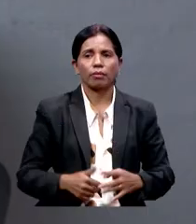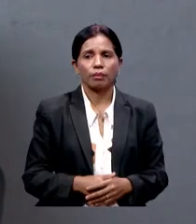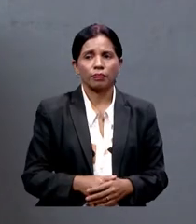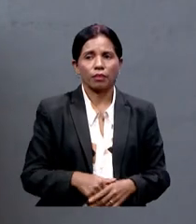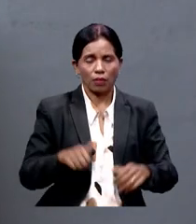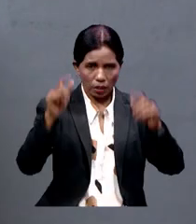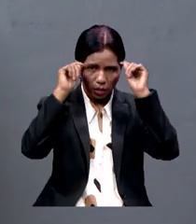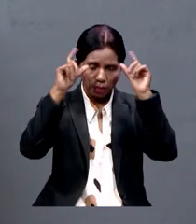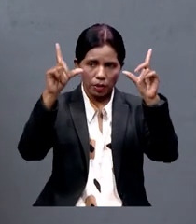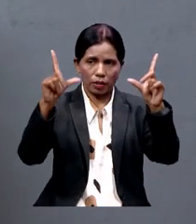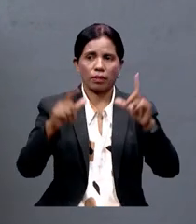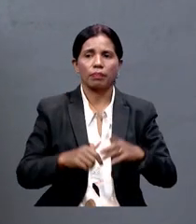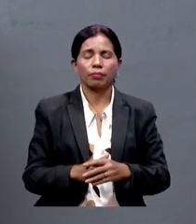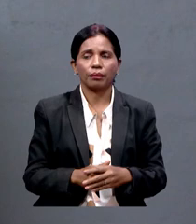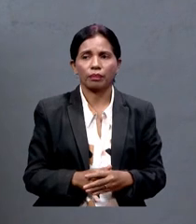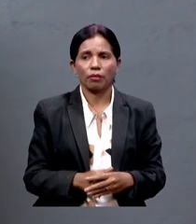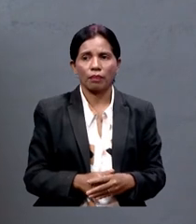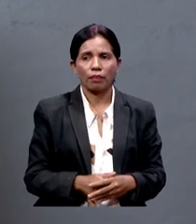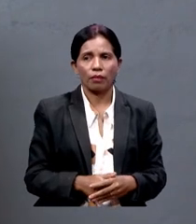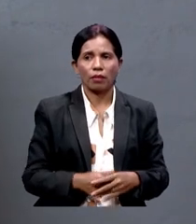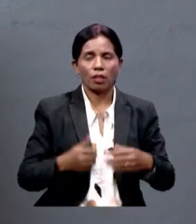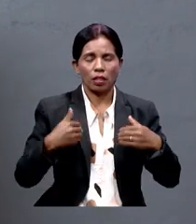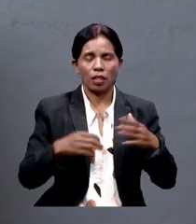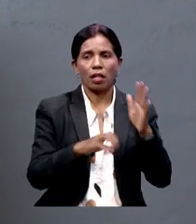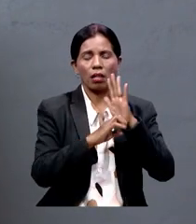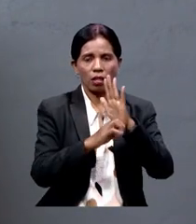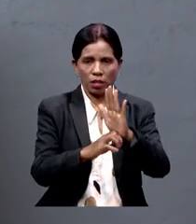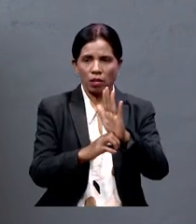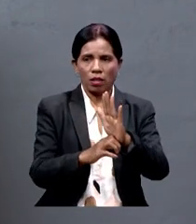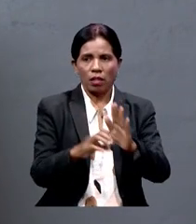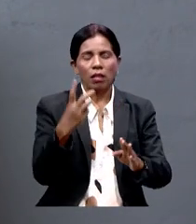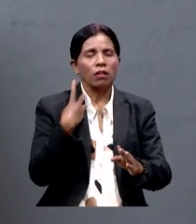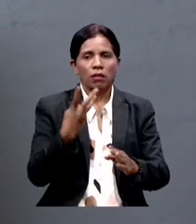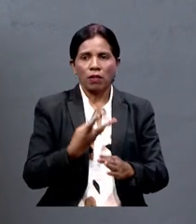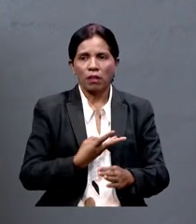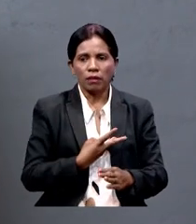Timor Leste, iha parametro balu, ke por exemplo, nasa microbiológico, iha teninia